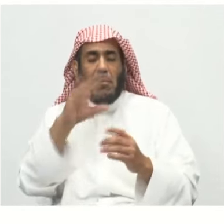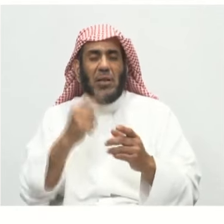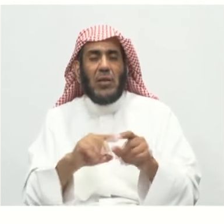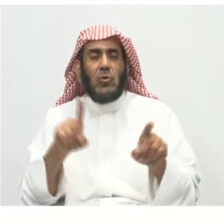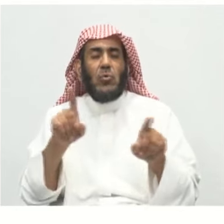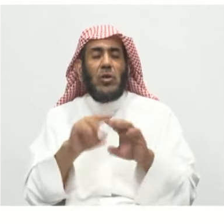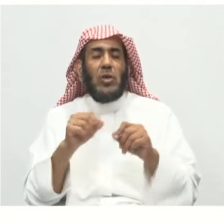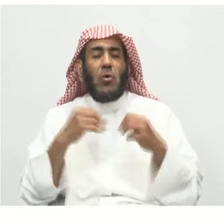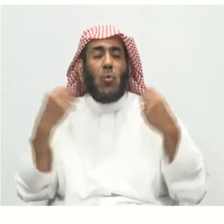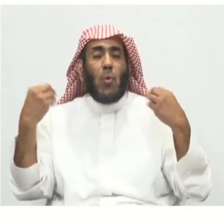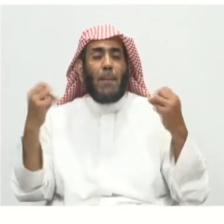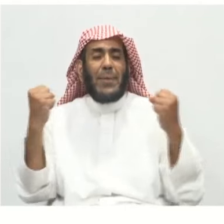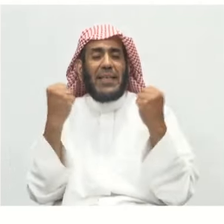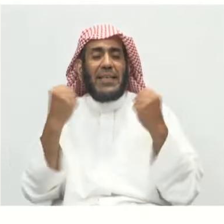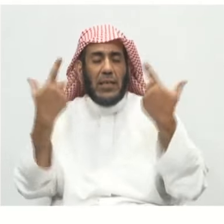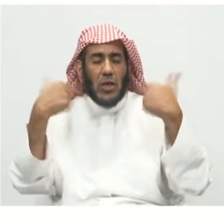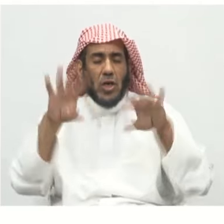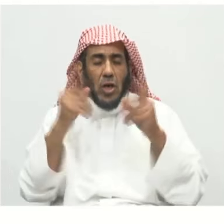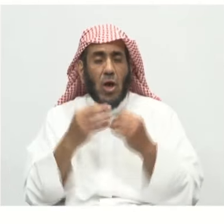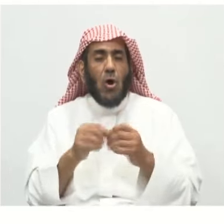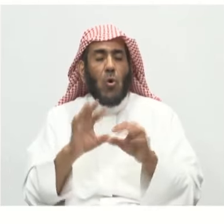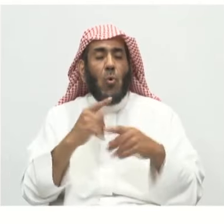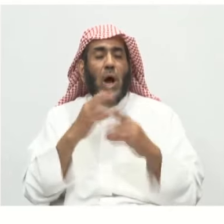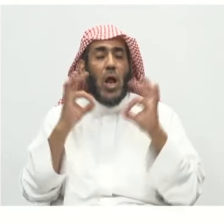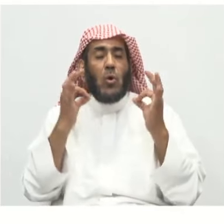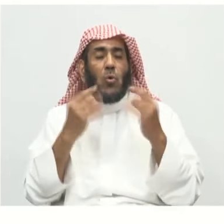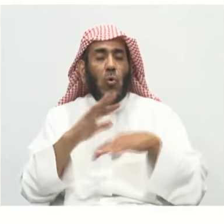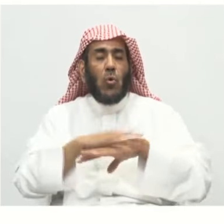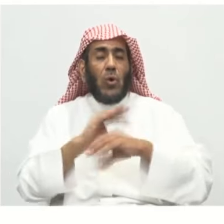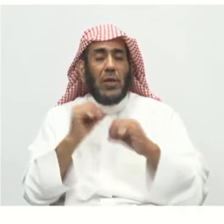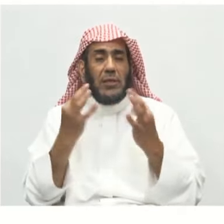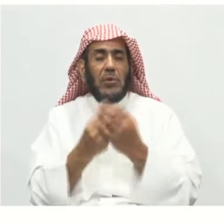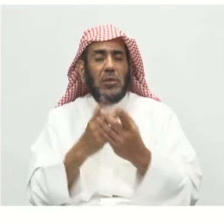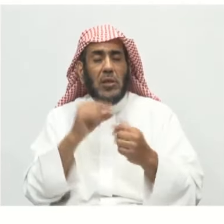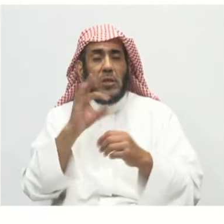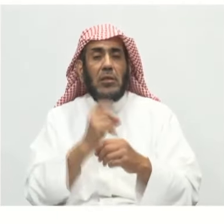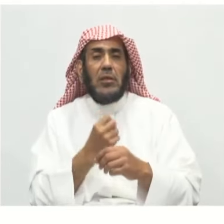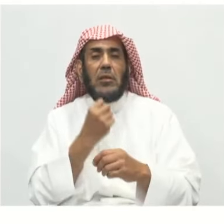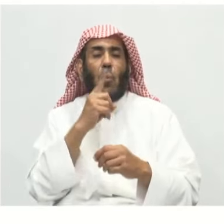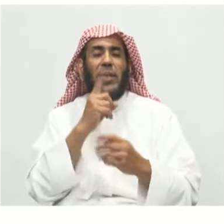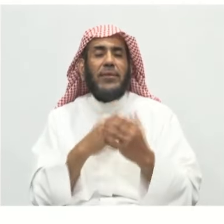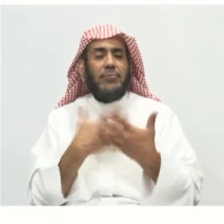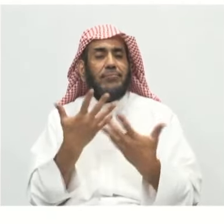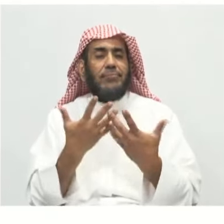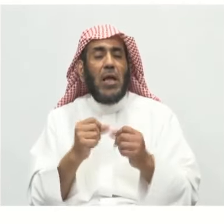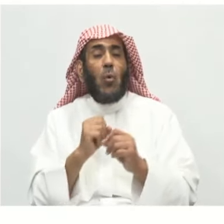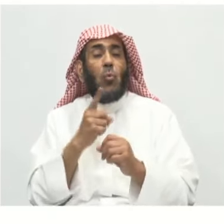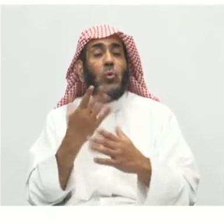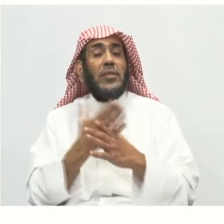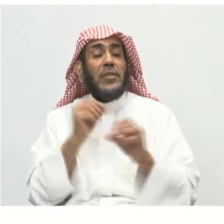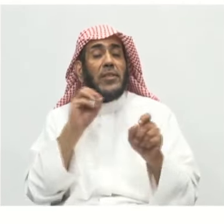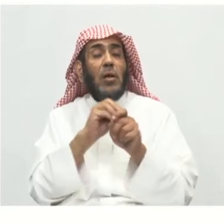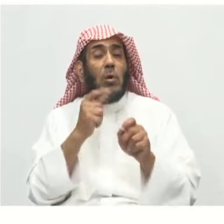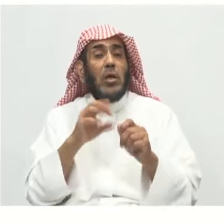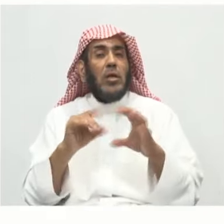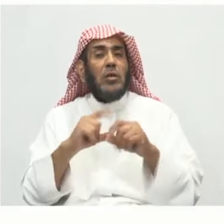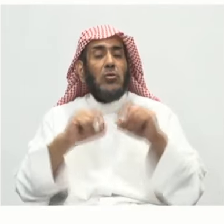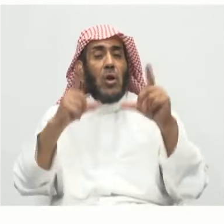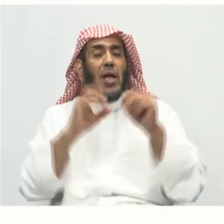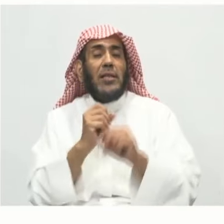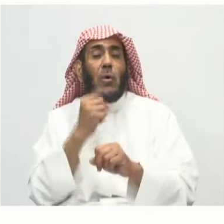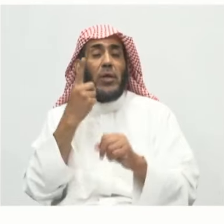العبادات البدنيه والخلق الاجتماعي ستدل من الايات على التوحيد ما هي الوصيه من لقمان على التوحيد